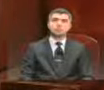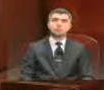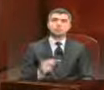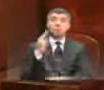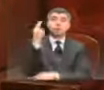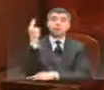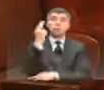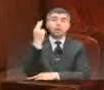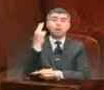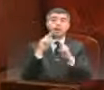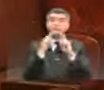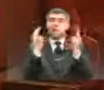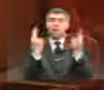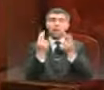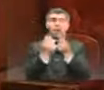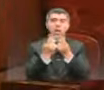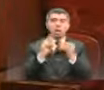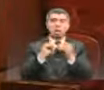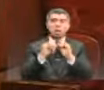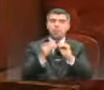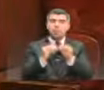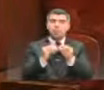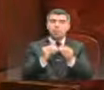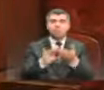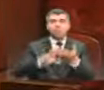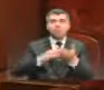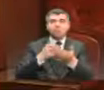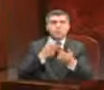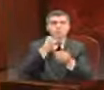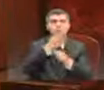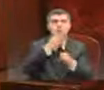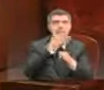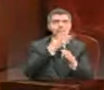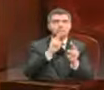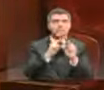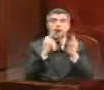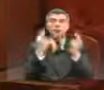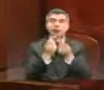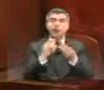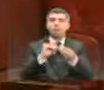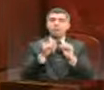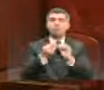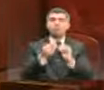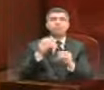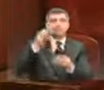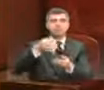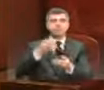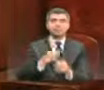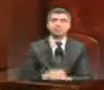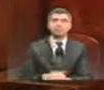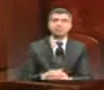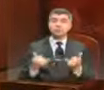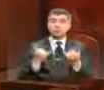الجامعات في العالم كلها اشكاليات التعليم، سير لكل دوله غتلقى اشكاليات التعليم. الان